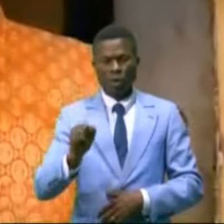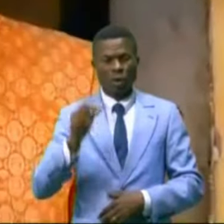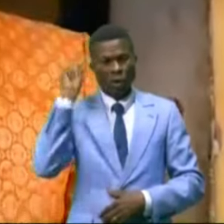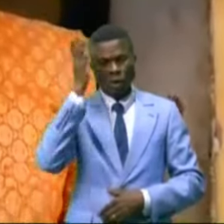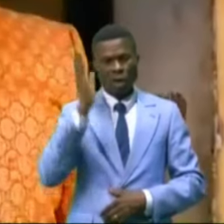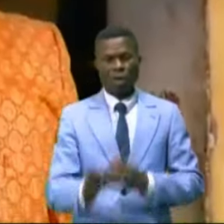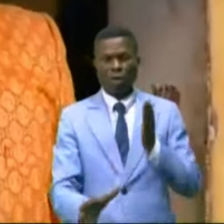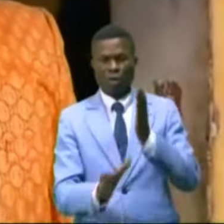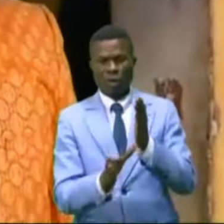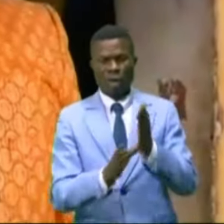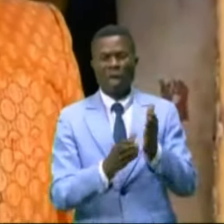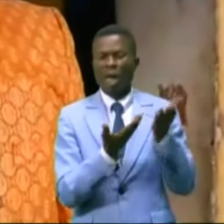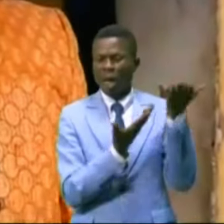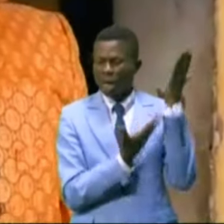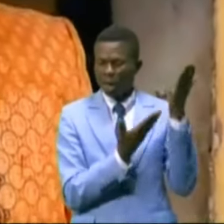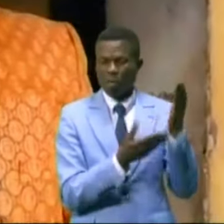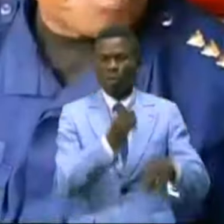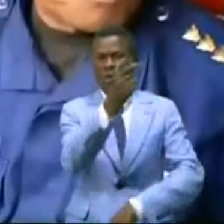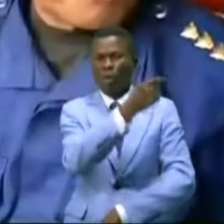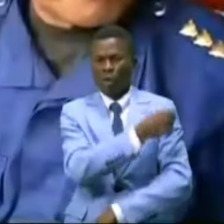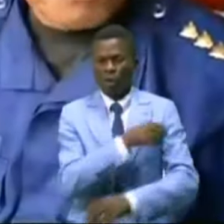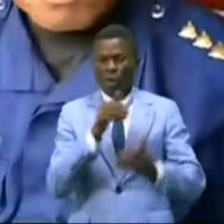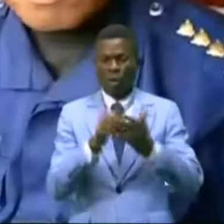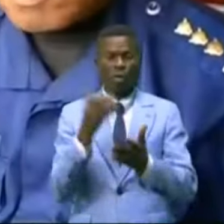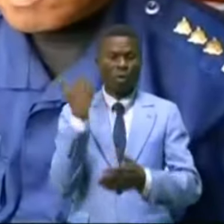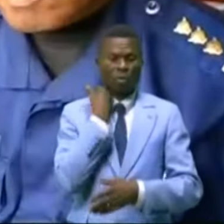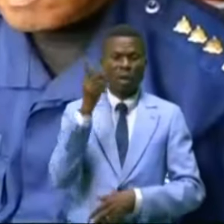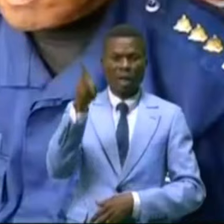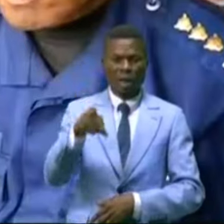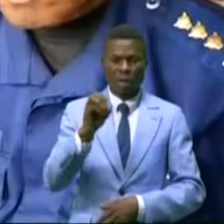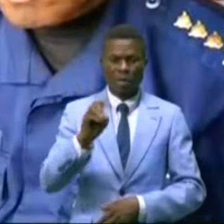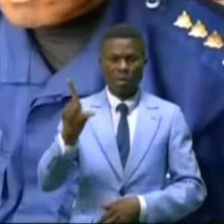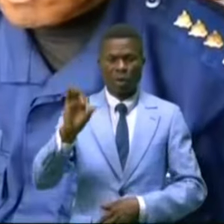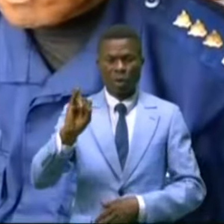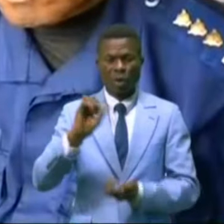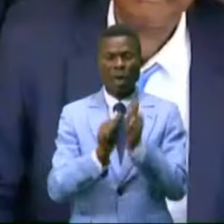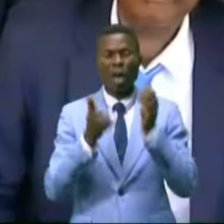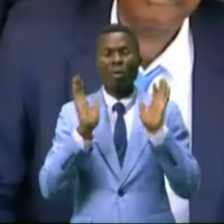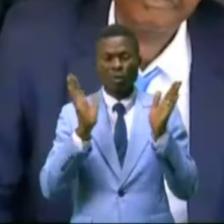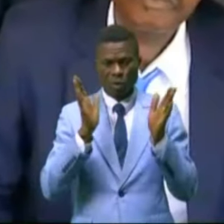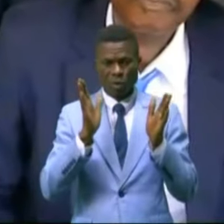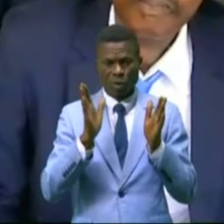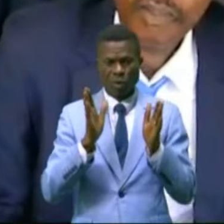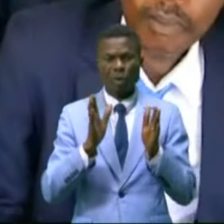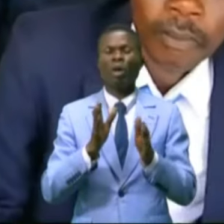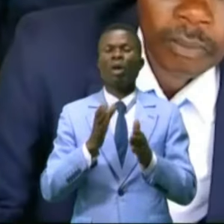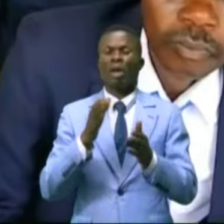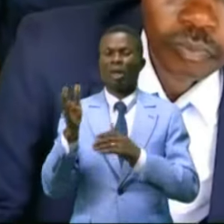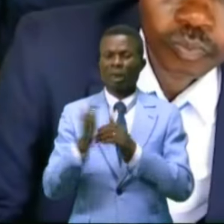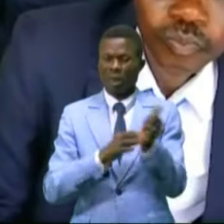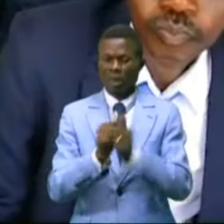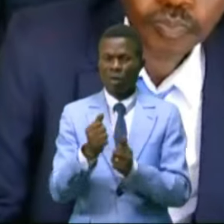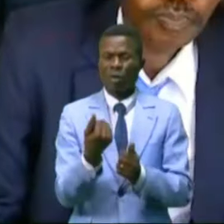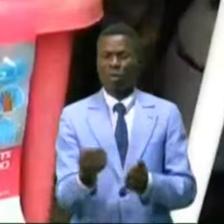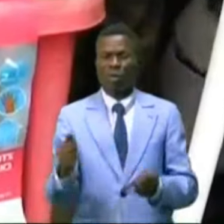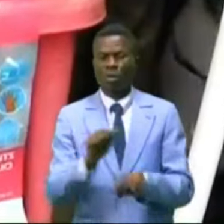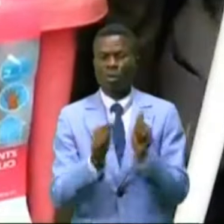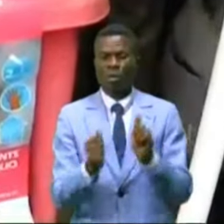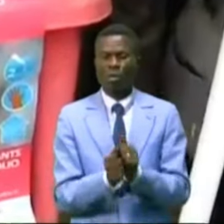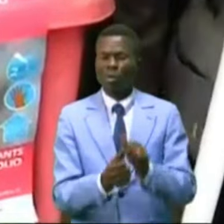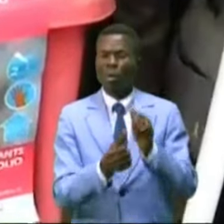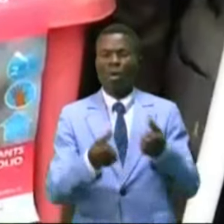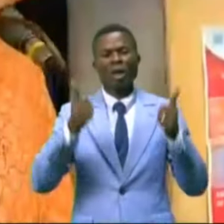a expliqué les bien fondés de la vaccination contre la polyoméite et les conséquences néfass que pourrai subir les enfants à cause de la